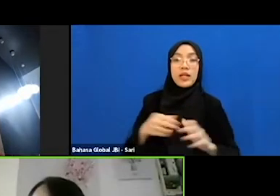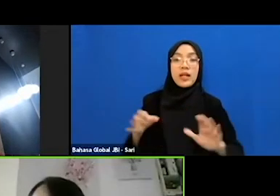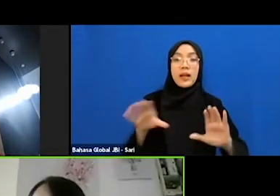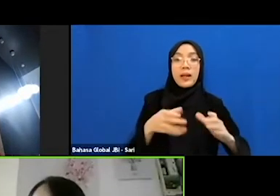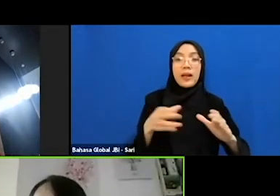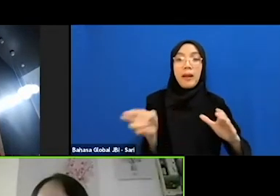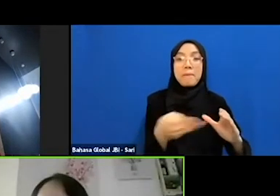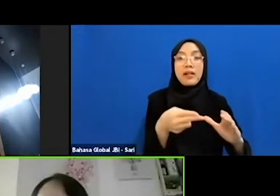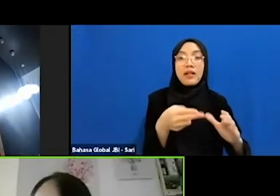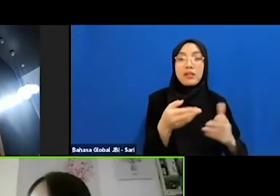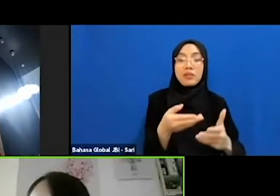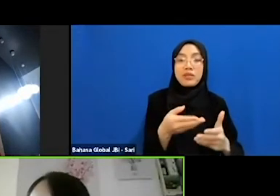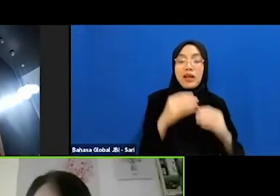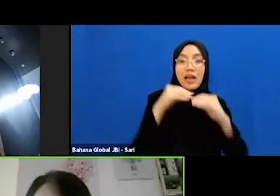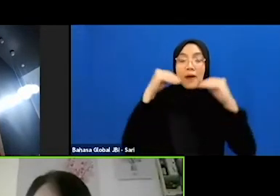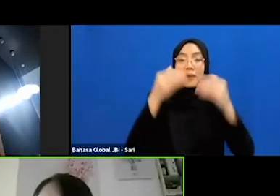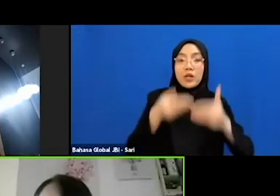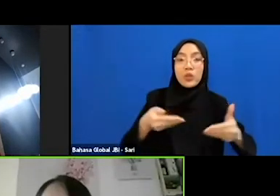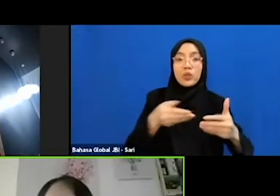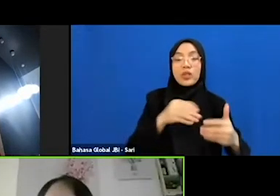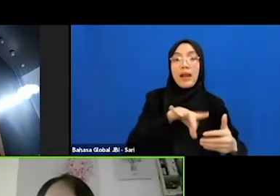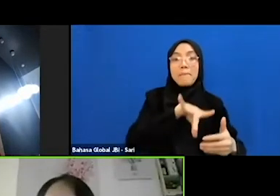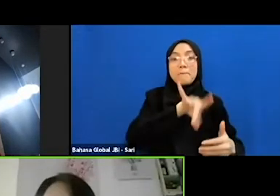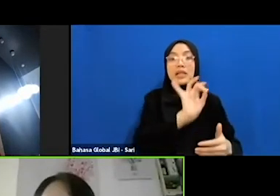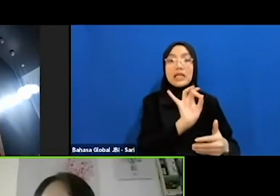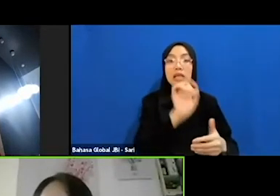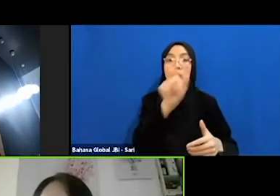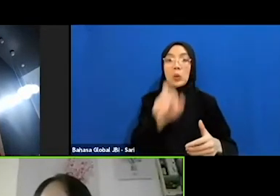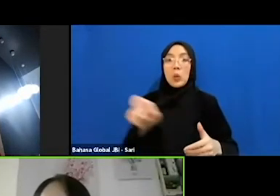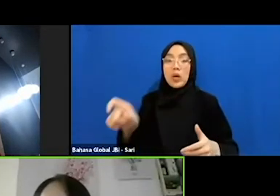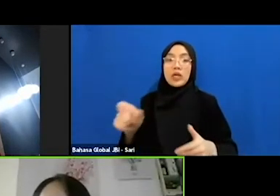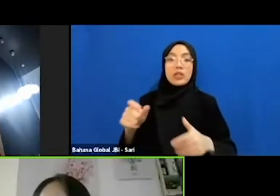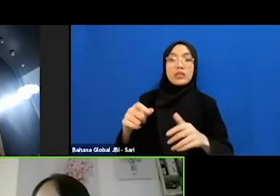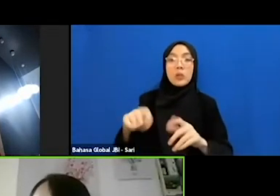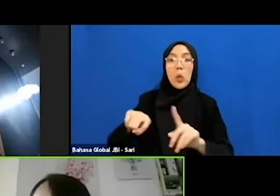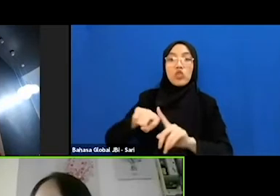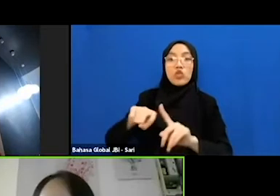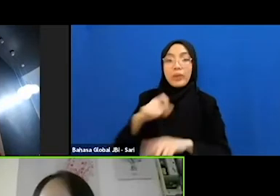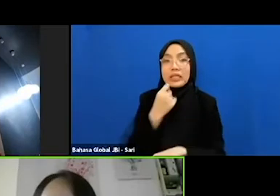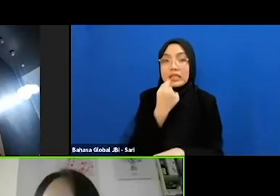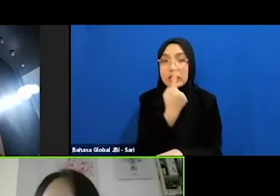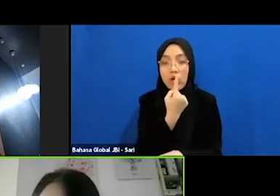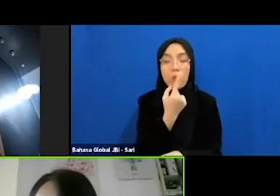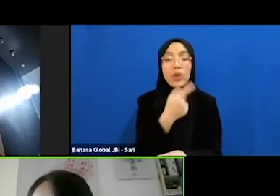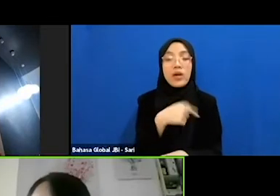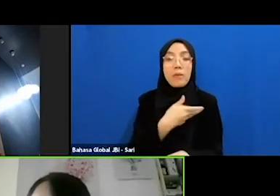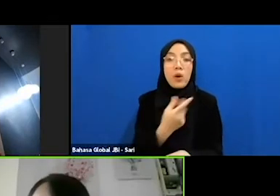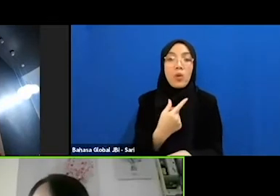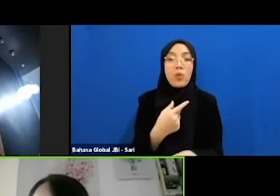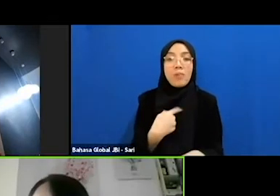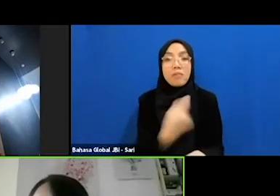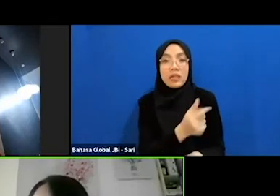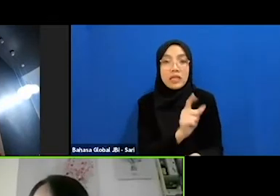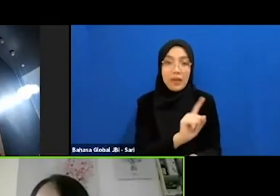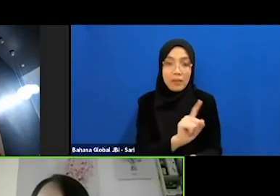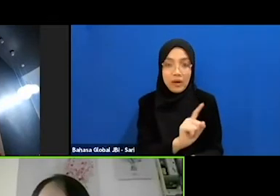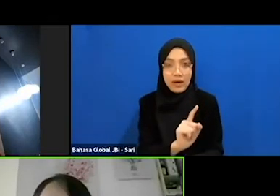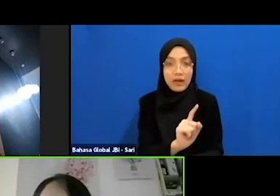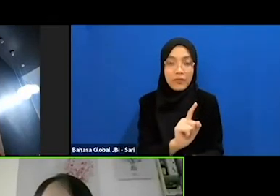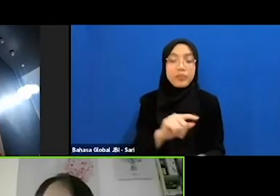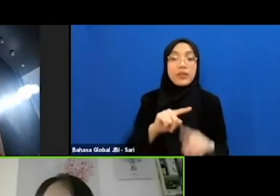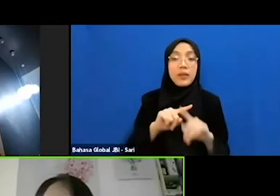diharapkan bisa memberikan pilihan-pilihan kepada konsumen hijau itu mengenai produk dan jasa yang mereka akan pilih namun memang